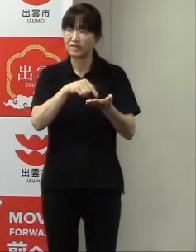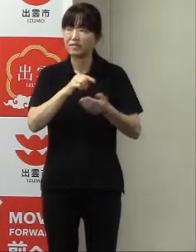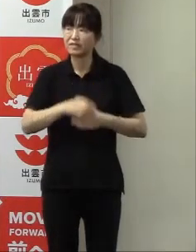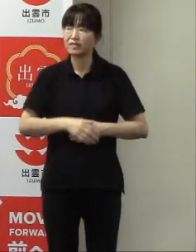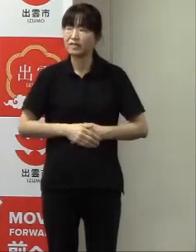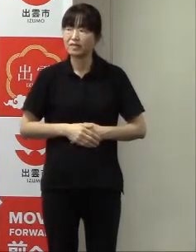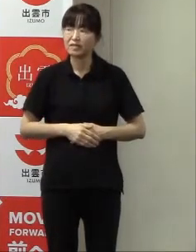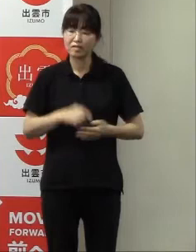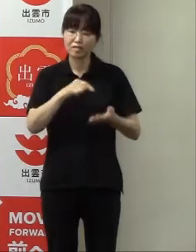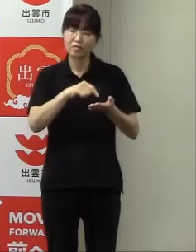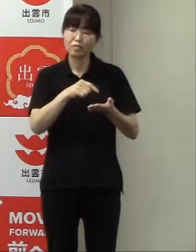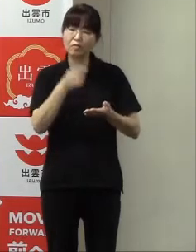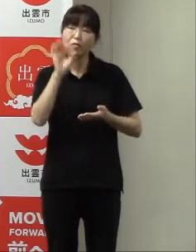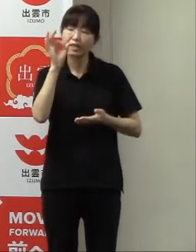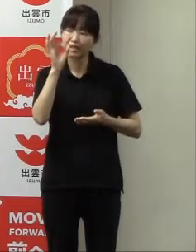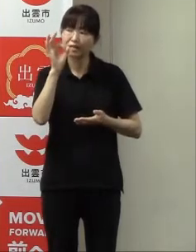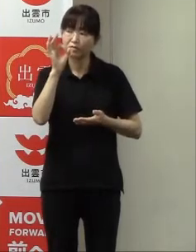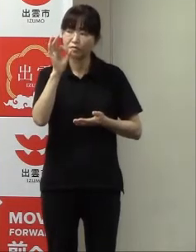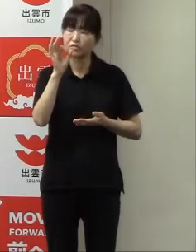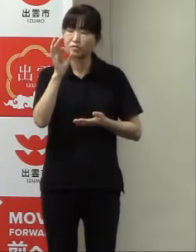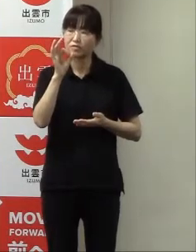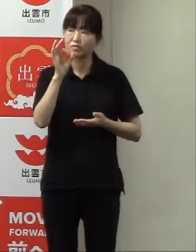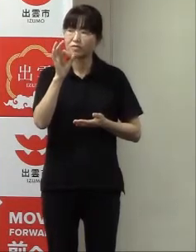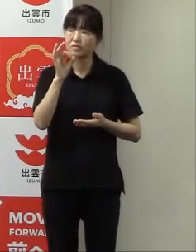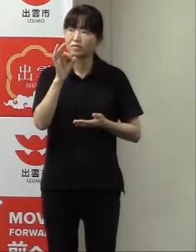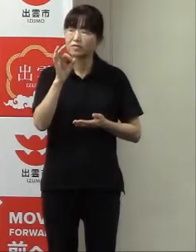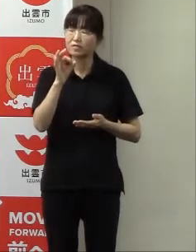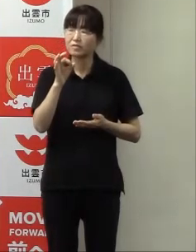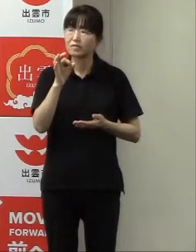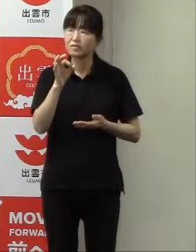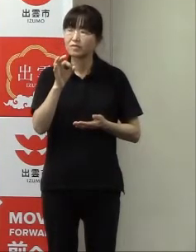この額自体っていうのは